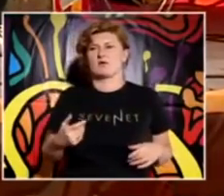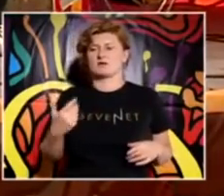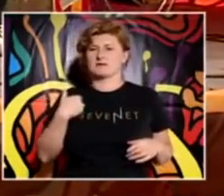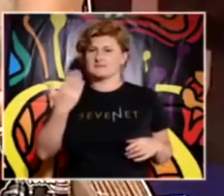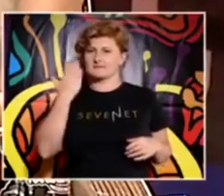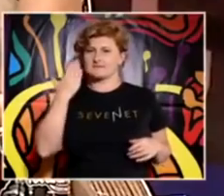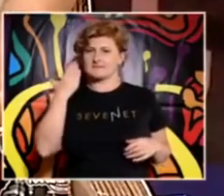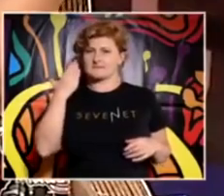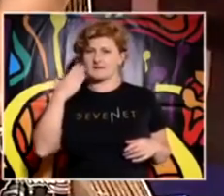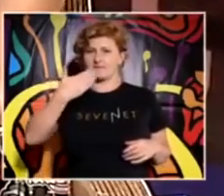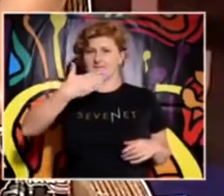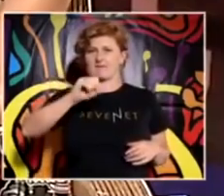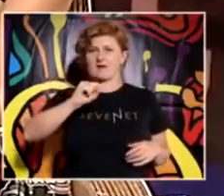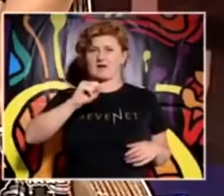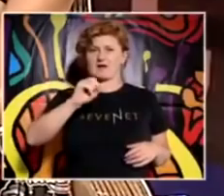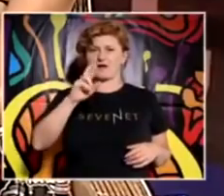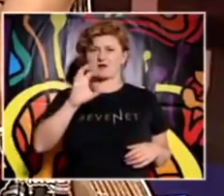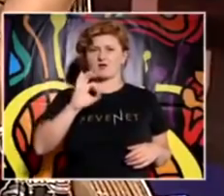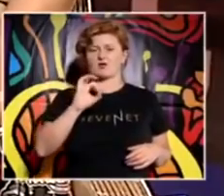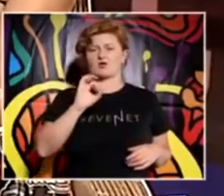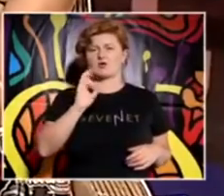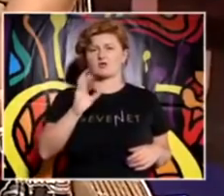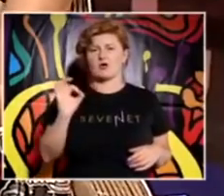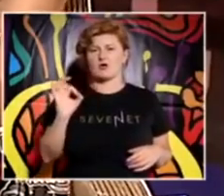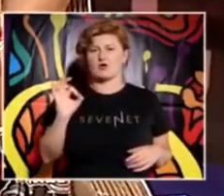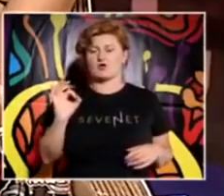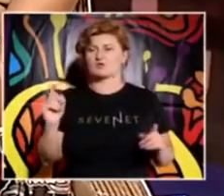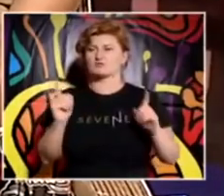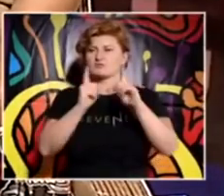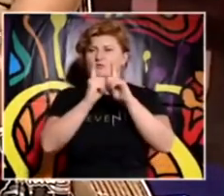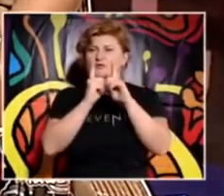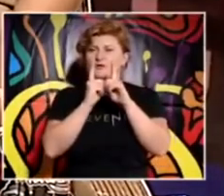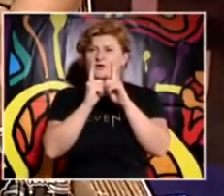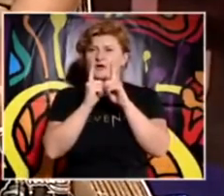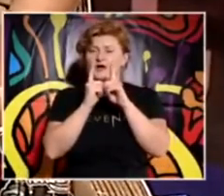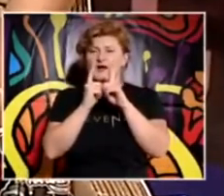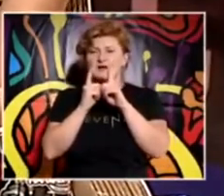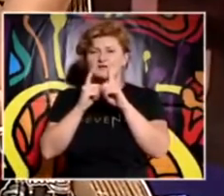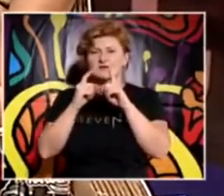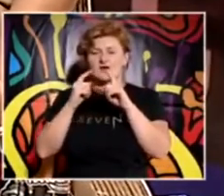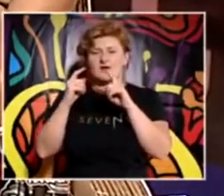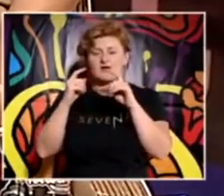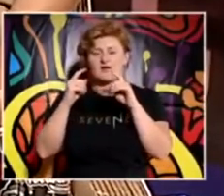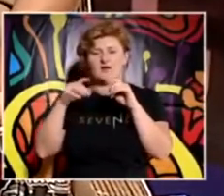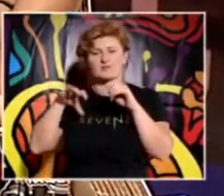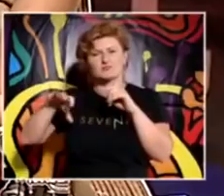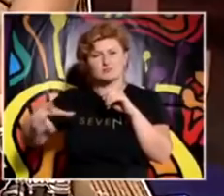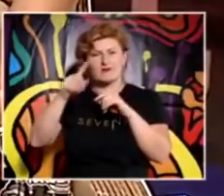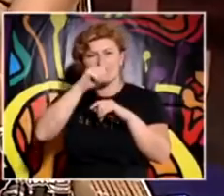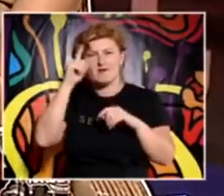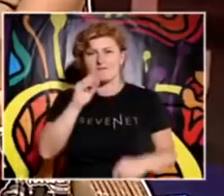podróży do Maroka, to jest takie spotkanie z taką tradycyjną ludnością marokańską, z